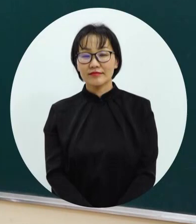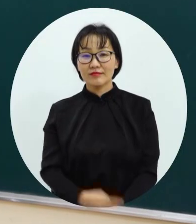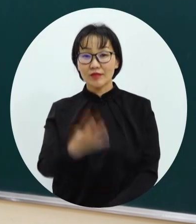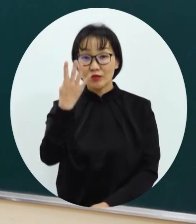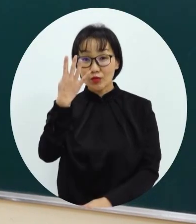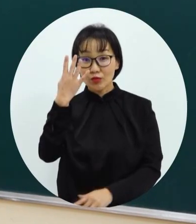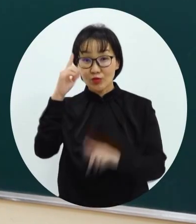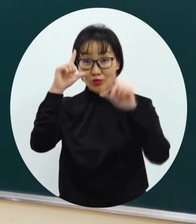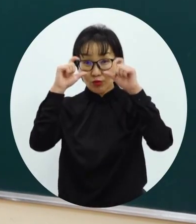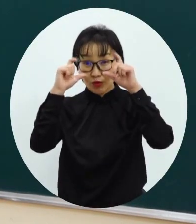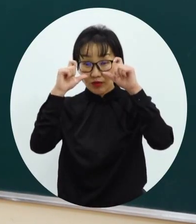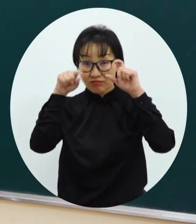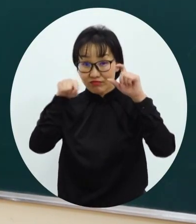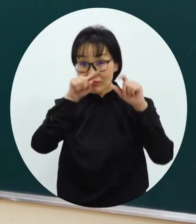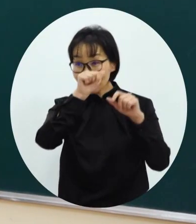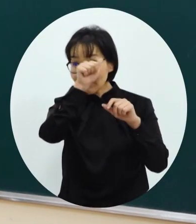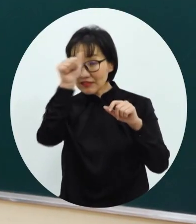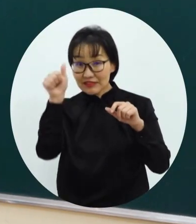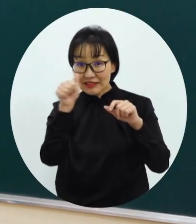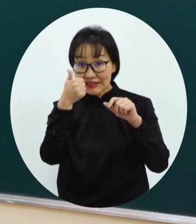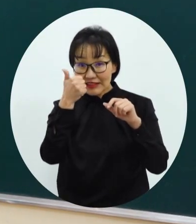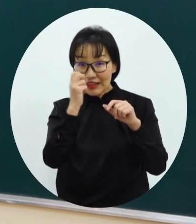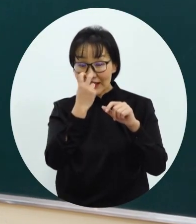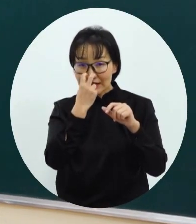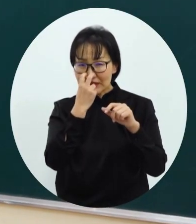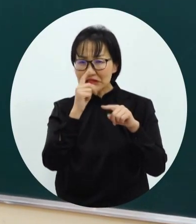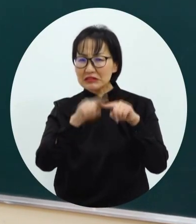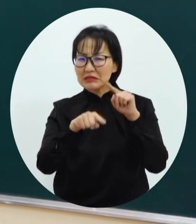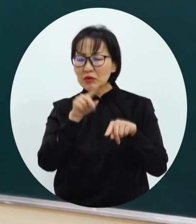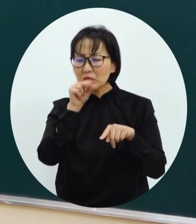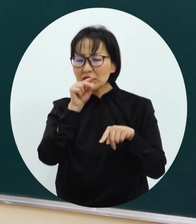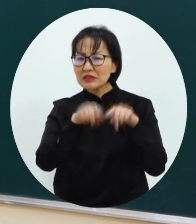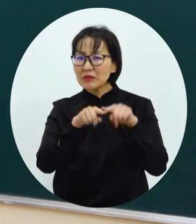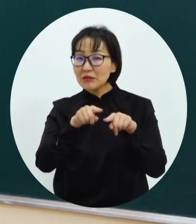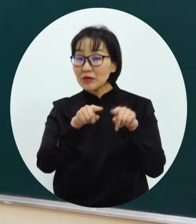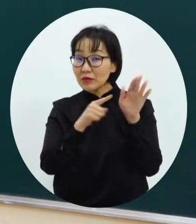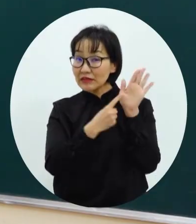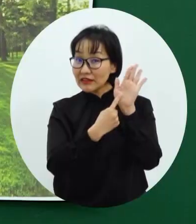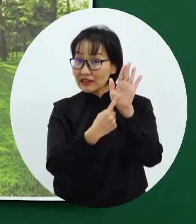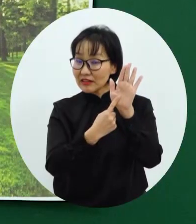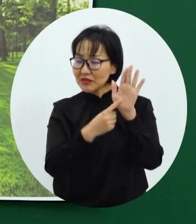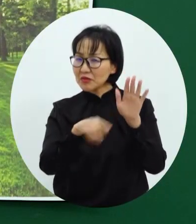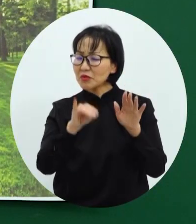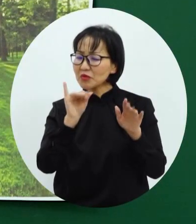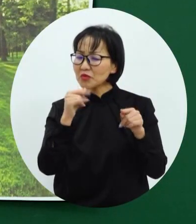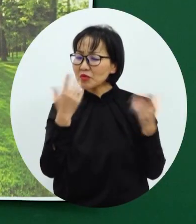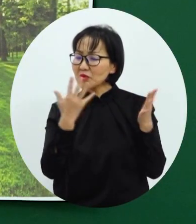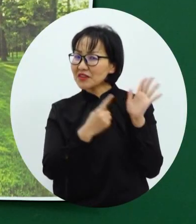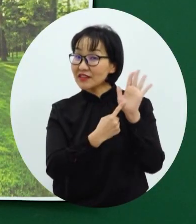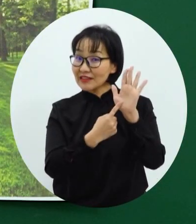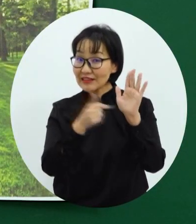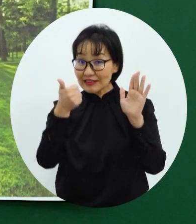За, дөрөв зурга сайн ажиглаарай хүүхдүүд ээ. Дөрөв зураг маань ямар үйл явдлыг илэрхийлсэн бэ? Ерөнхийд нь юу гэж нэрлэх үү гэдгийг сайн анхаарч